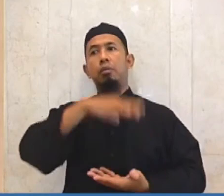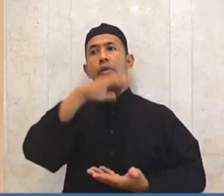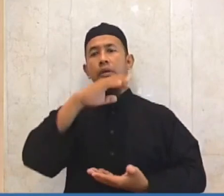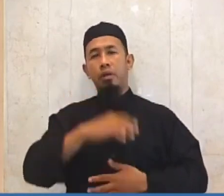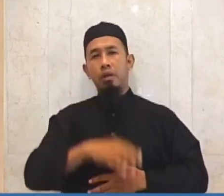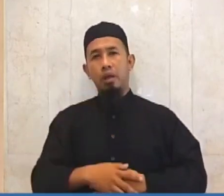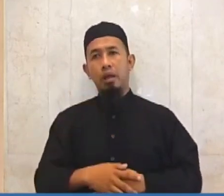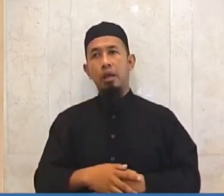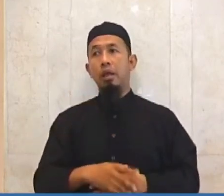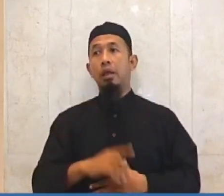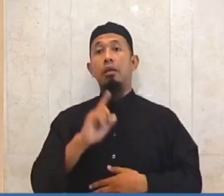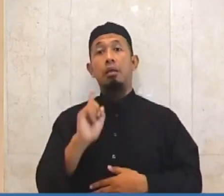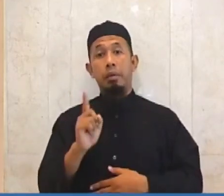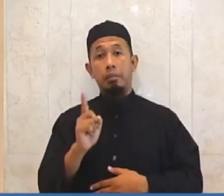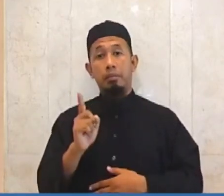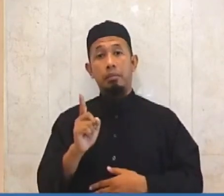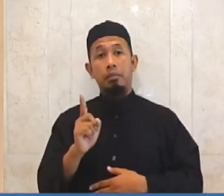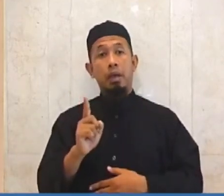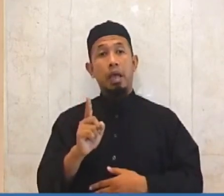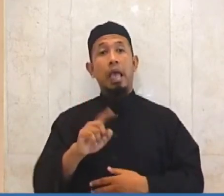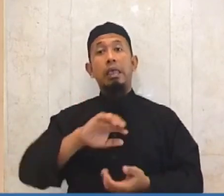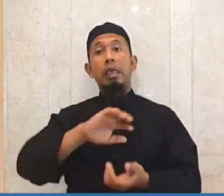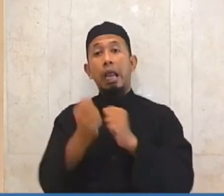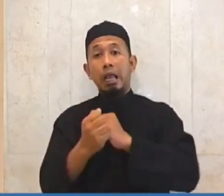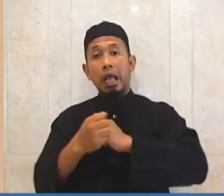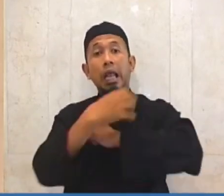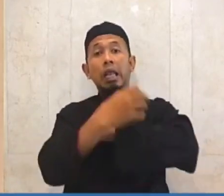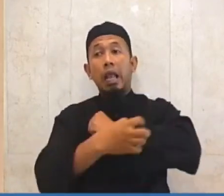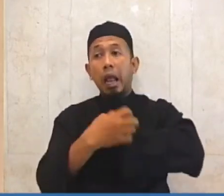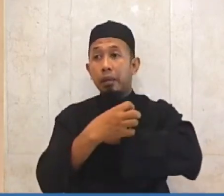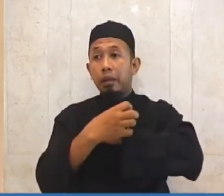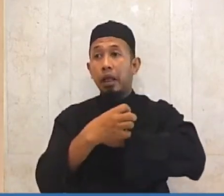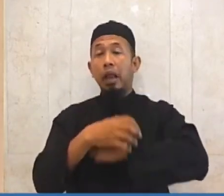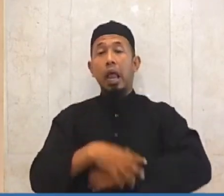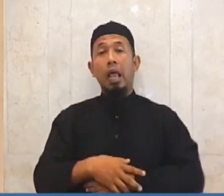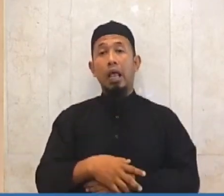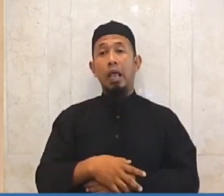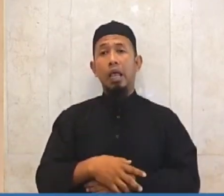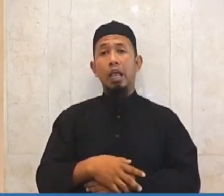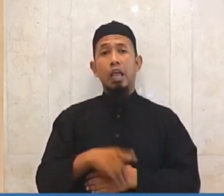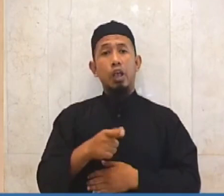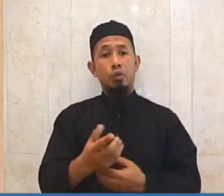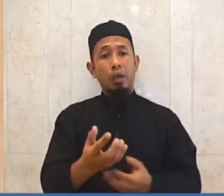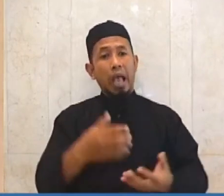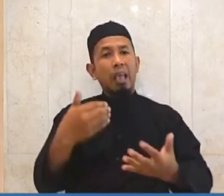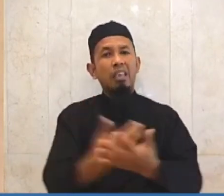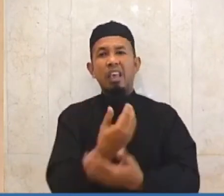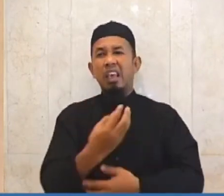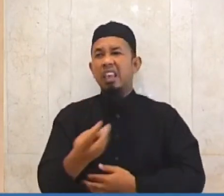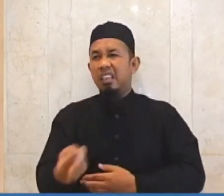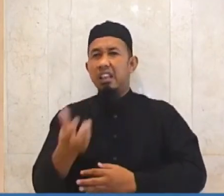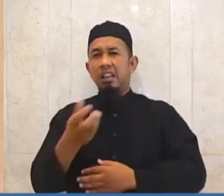Negara terbatas yang didapatkan dari hasil jerih